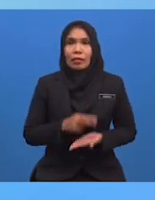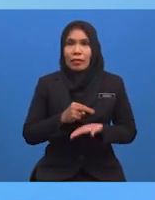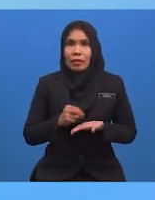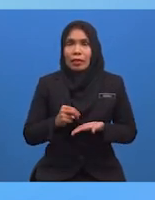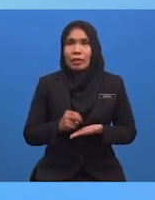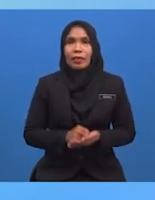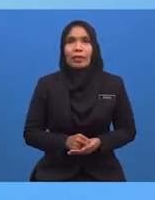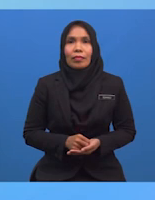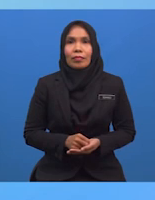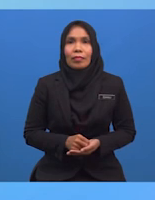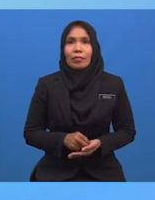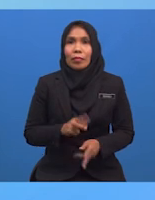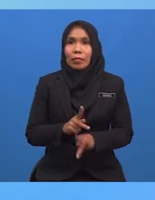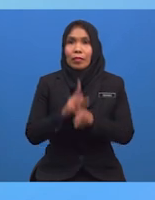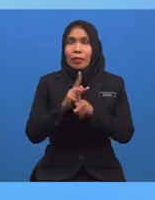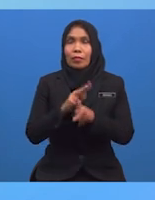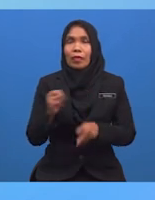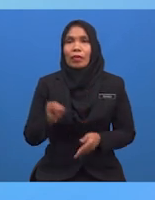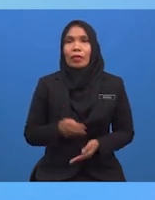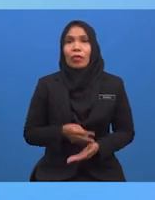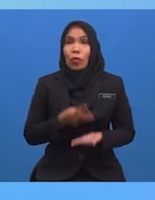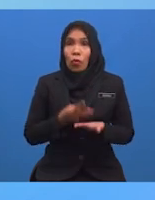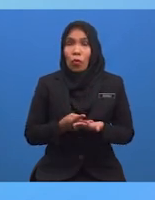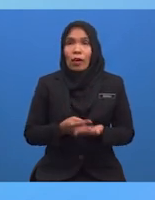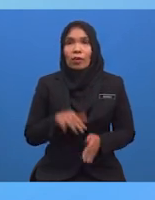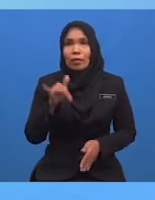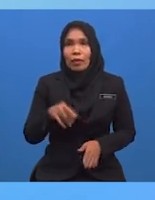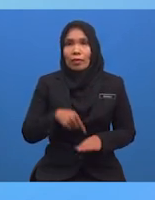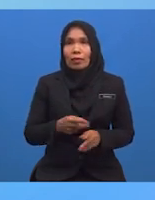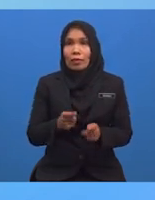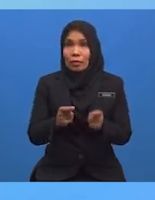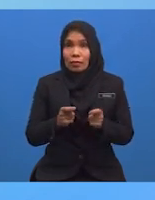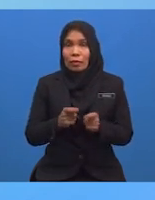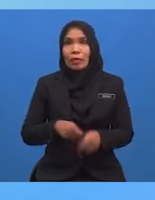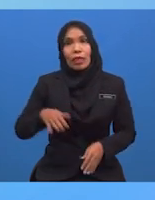terima daripada pemiutang sebelum inflasi.